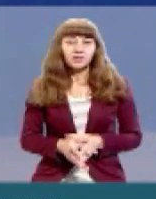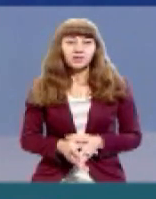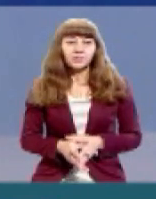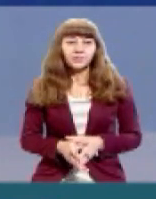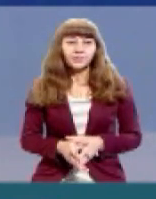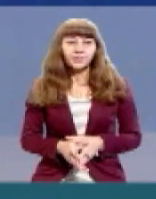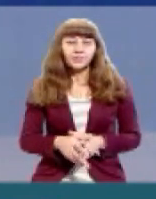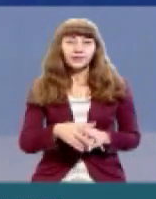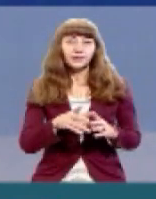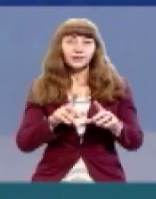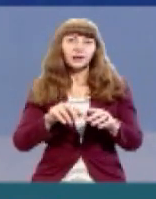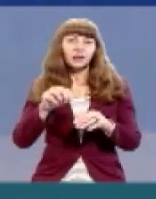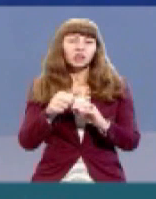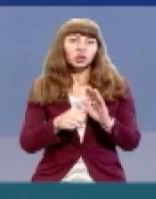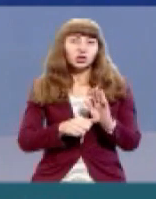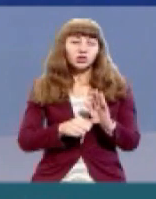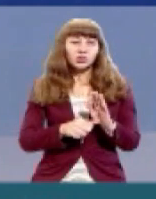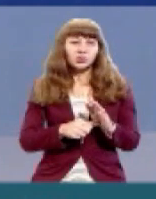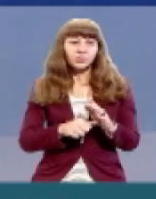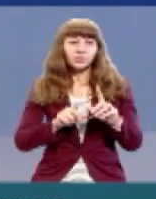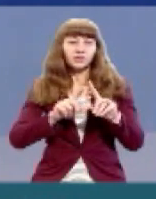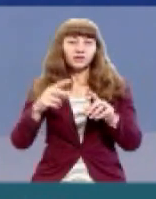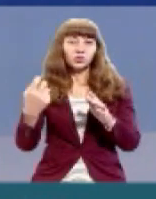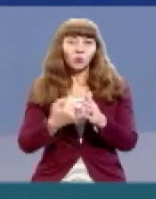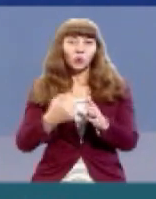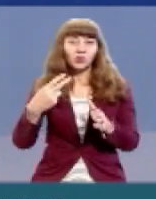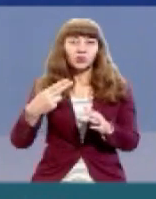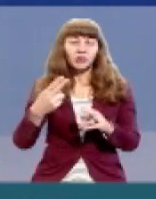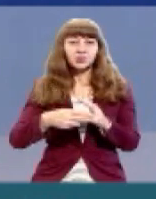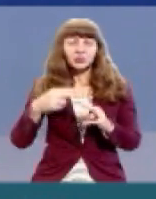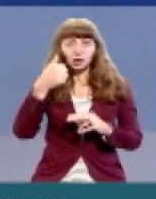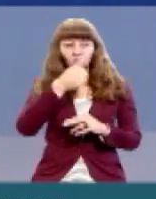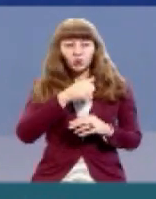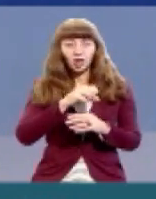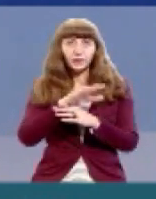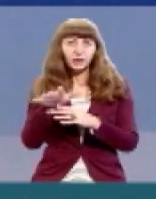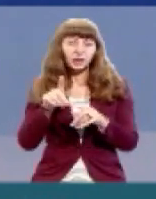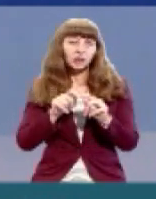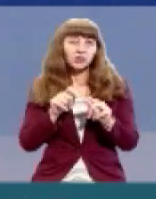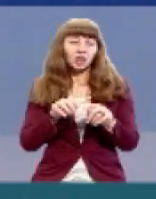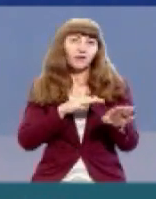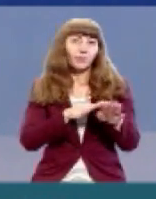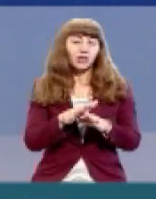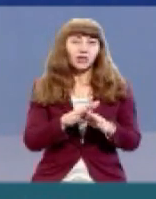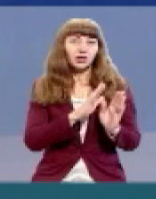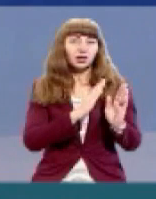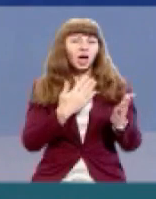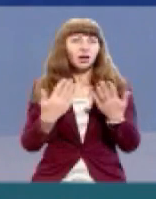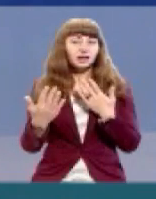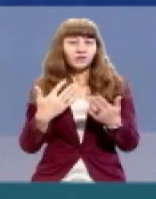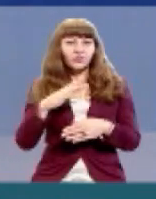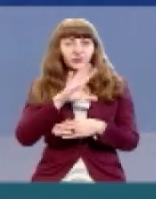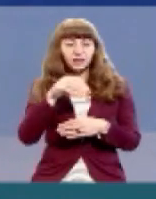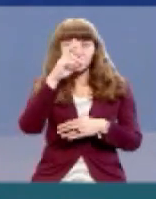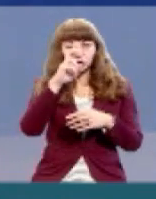16 адамға 78 сағаттан астам демалыс берілді. Жыл соңына дейін е-қызмет интеграциясымен оны белгілеу мүмкіндігі бар барлық